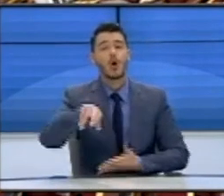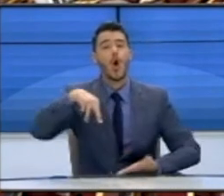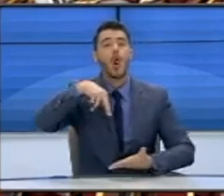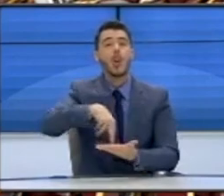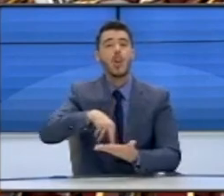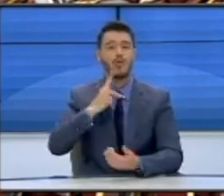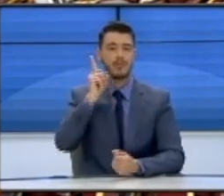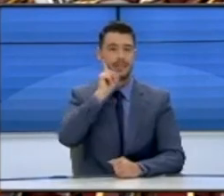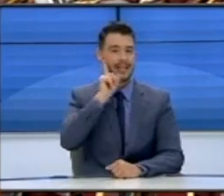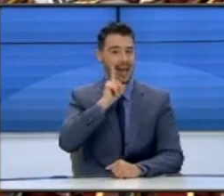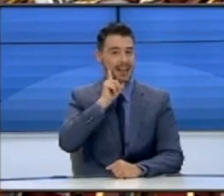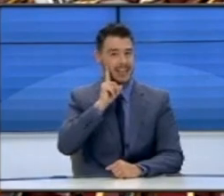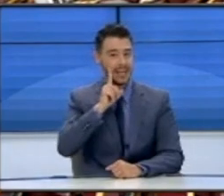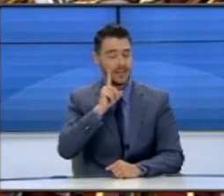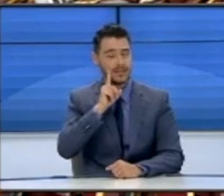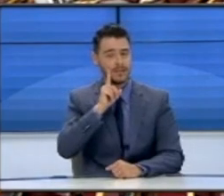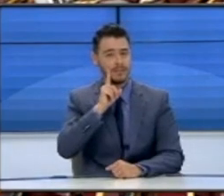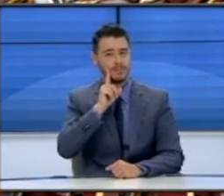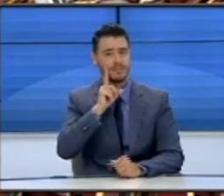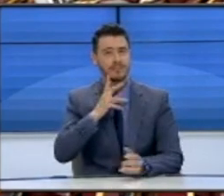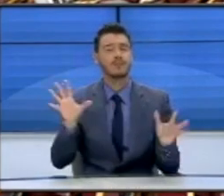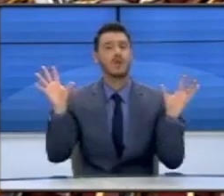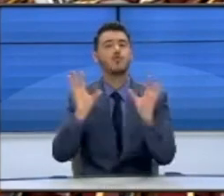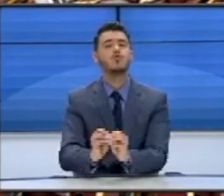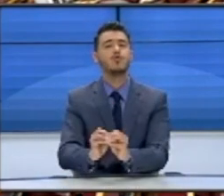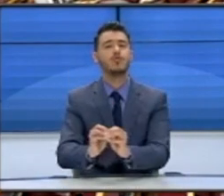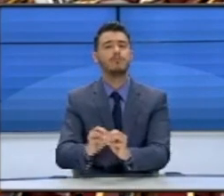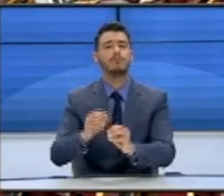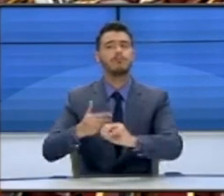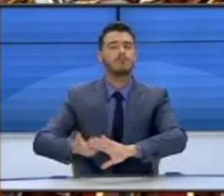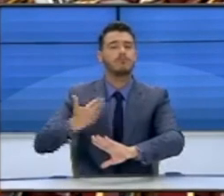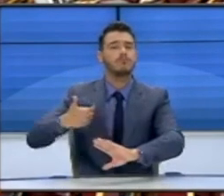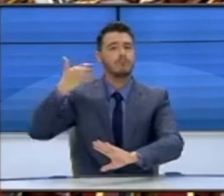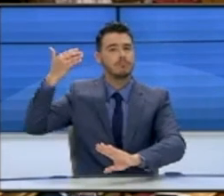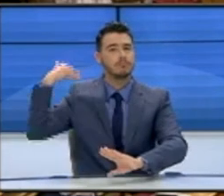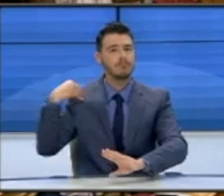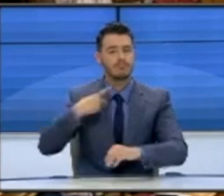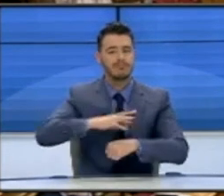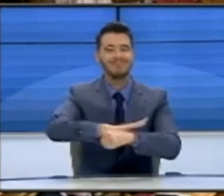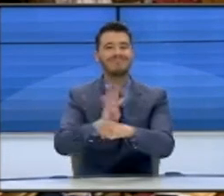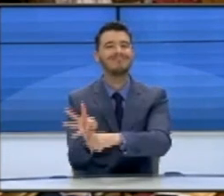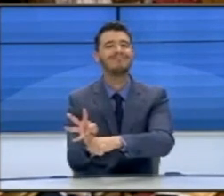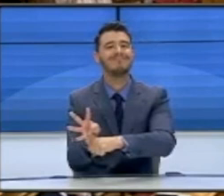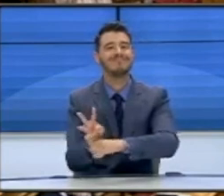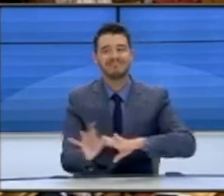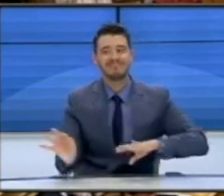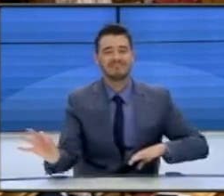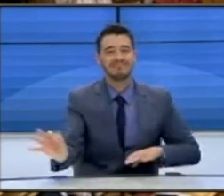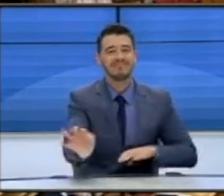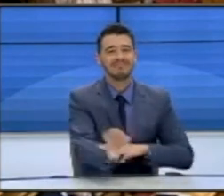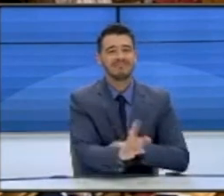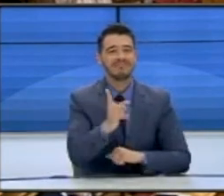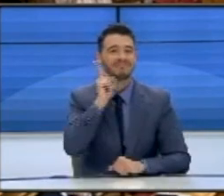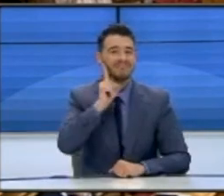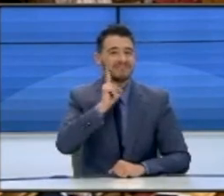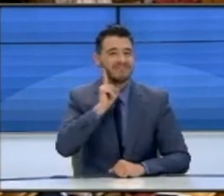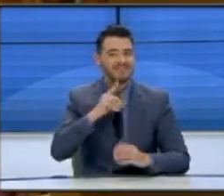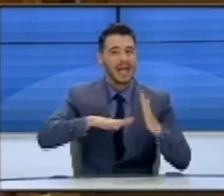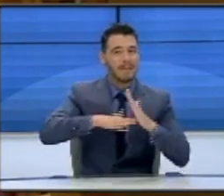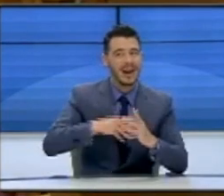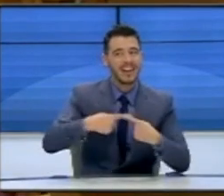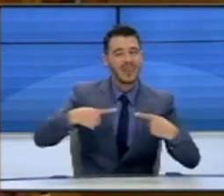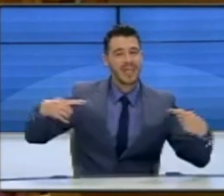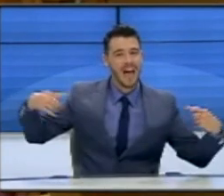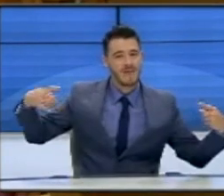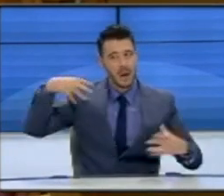γυναικών τις δύσκολες μέρες, τους δύσκολους μήνες της πανδημίας. Και θέλω και εγώ να προσθέσω